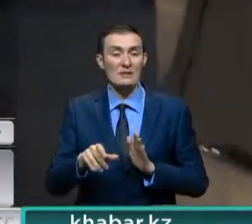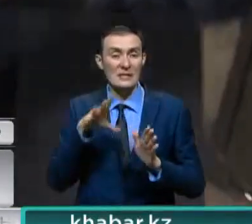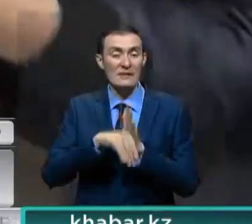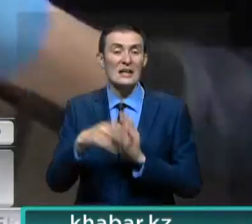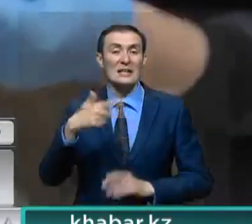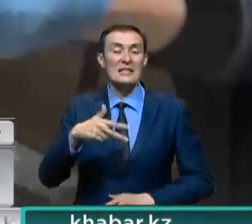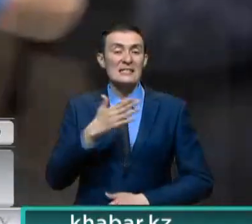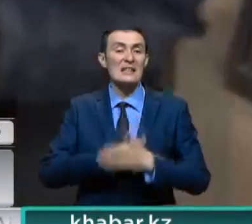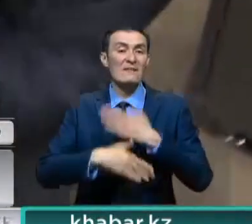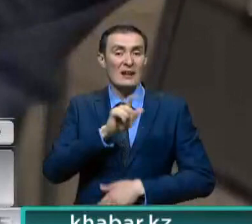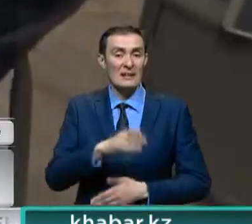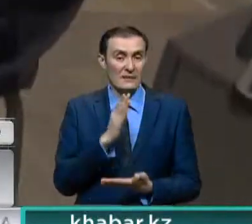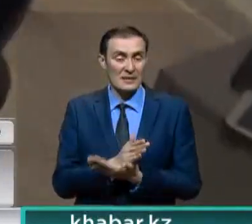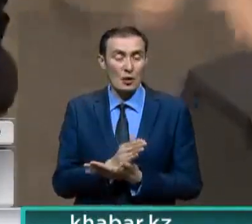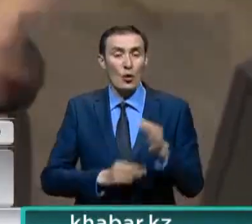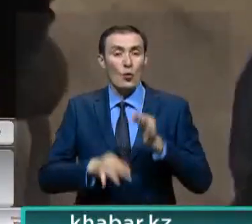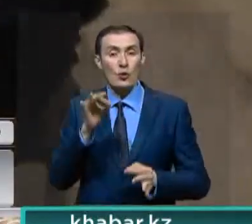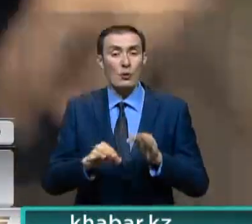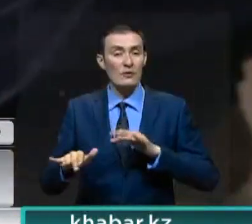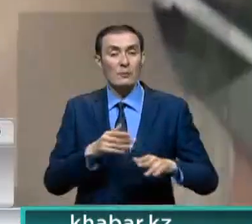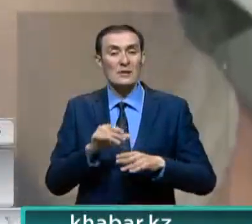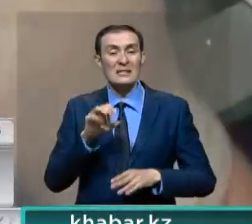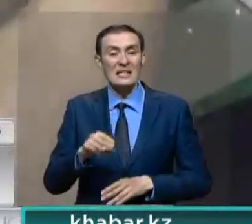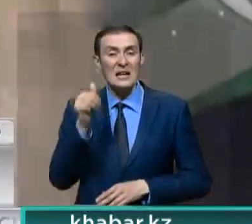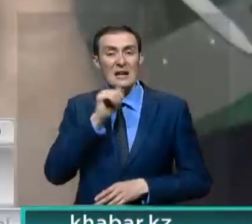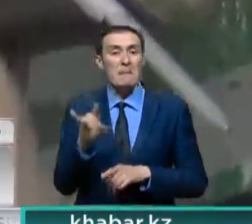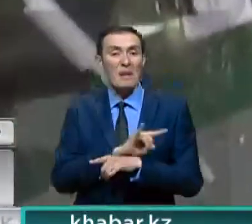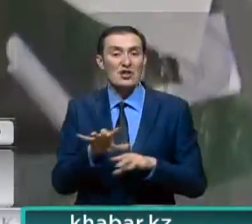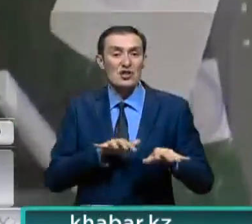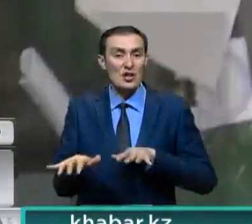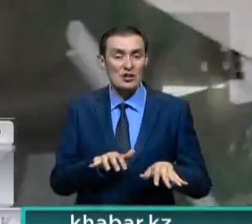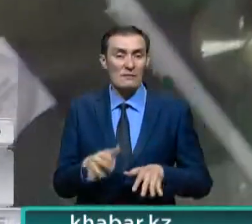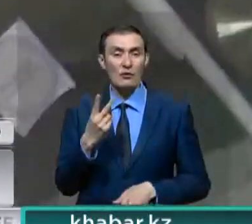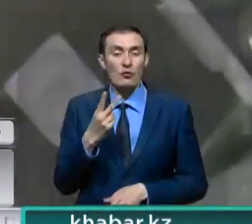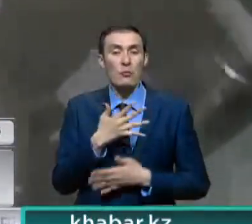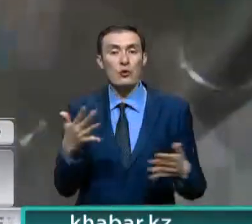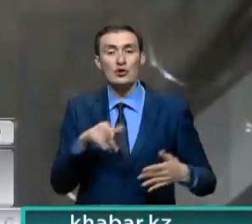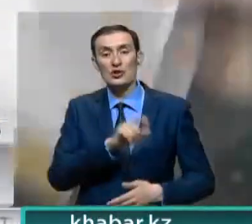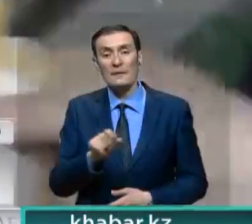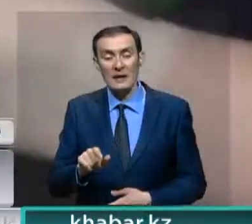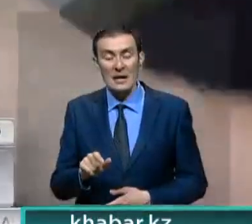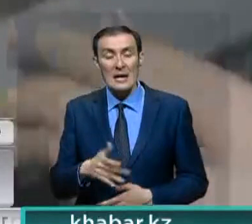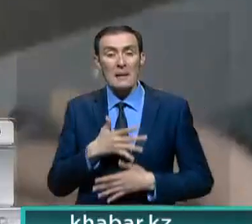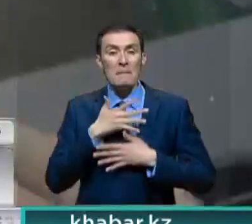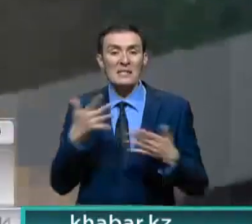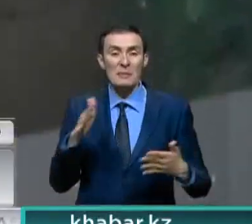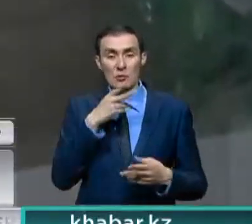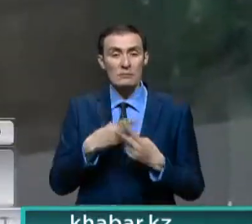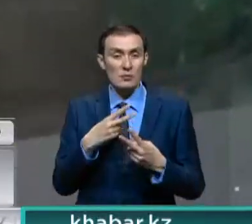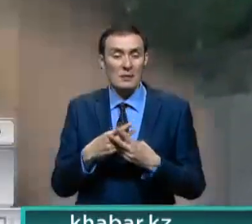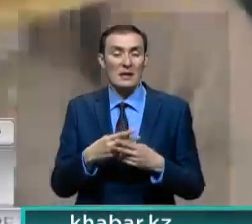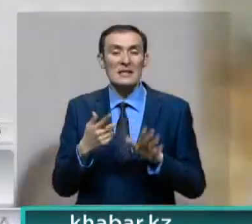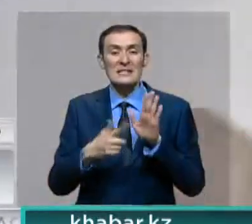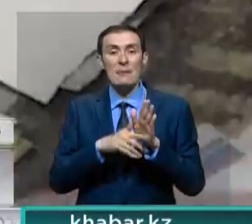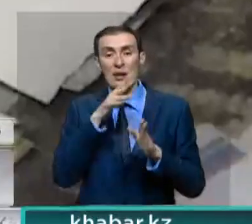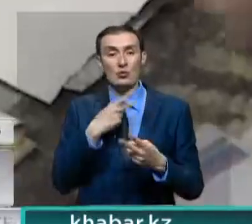них 30 инвалидов. Уголовное дело заведено по статье «Мошенничество в отношении двух и более лиц». Максимальный срок за это деяние –